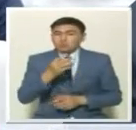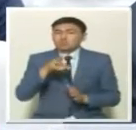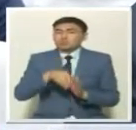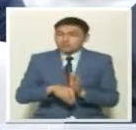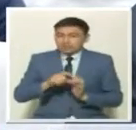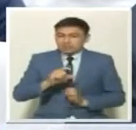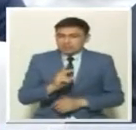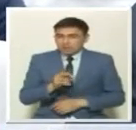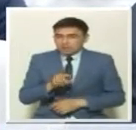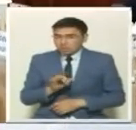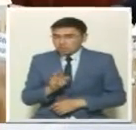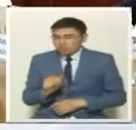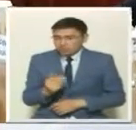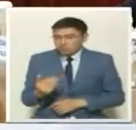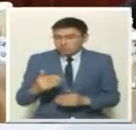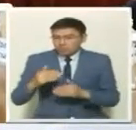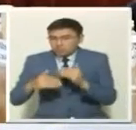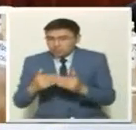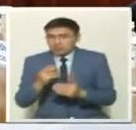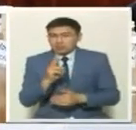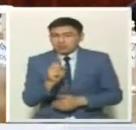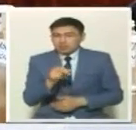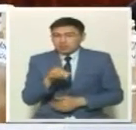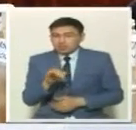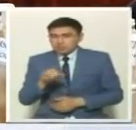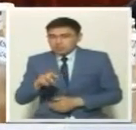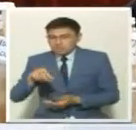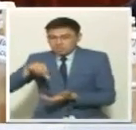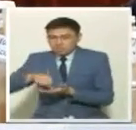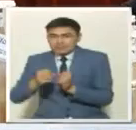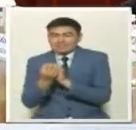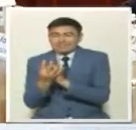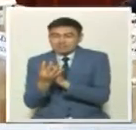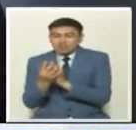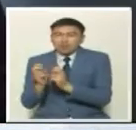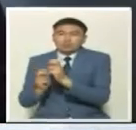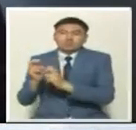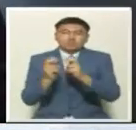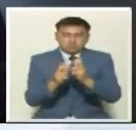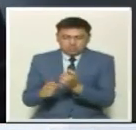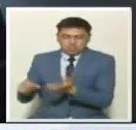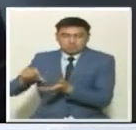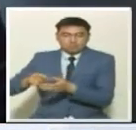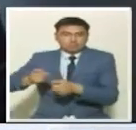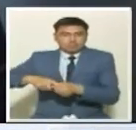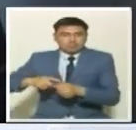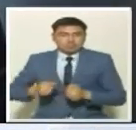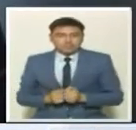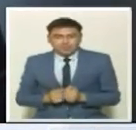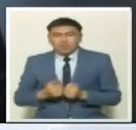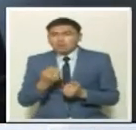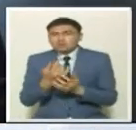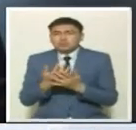облыста экономикалық түрлі салаларында неміс капиталының қатысуымен 14 кәсіпорын тіркелген. Кездесу соңында тараптар экономиканың түрлі